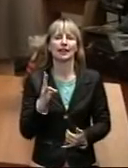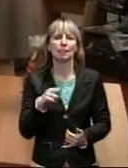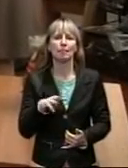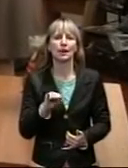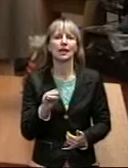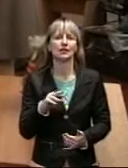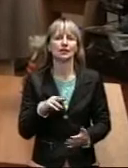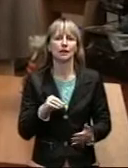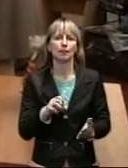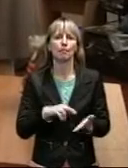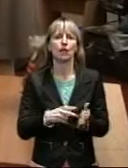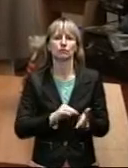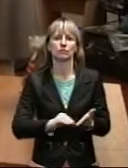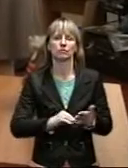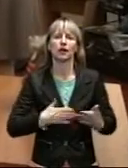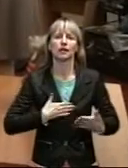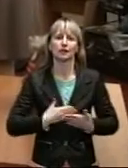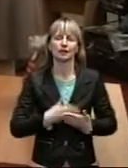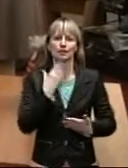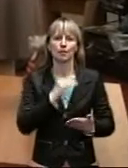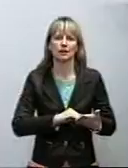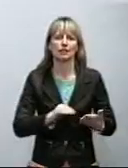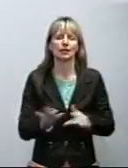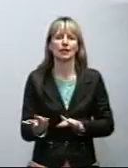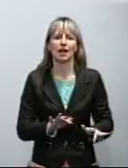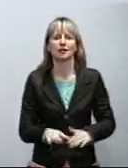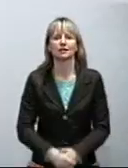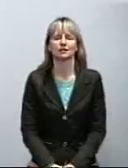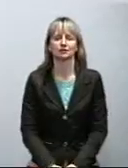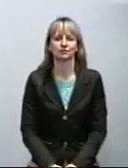та активно розвивати свою письменницьку